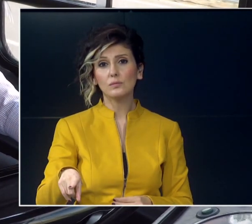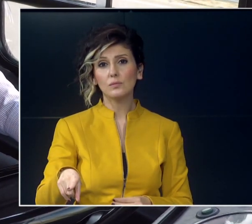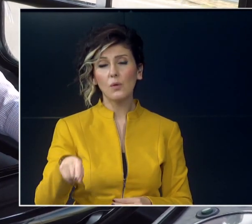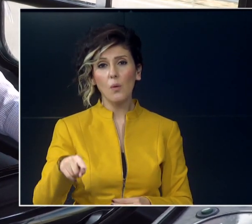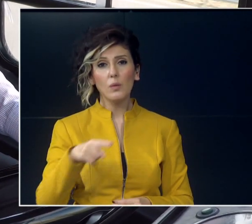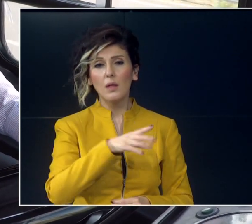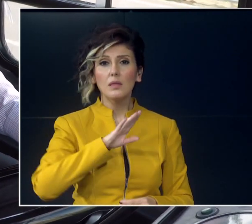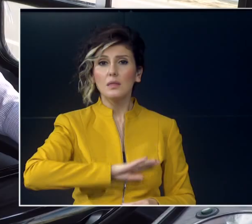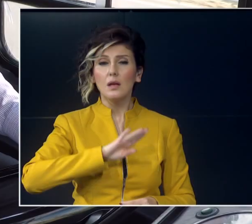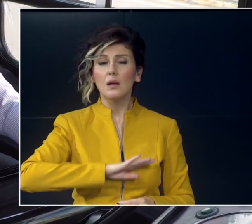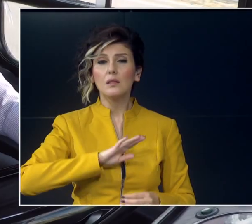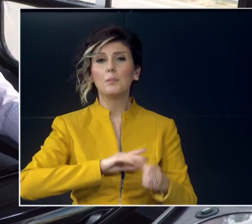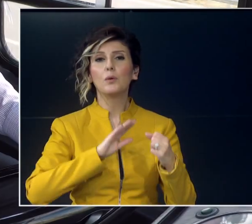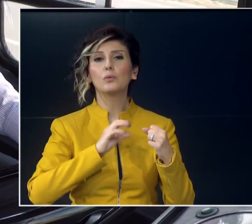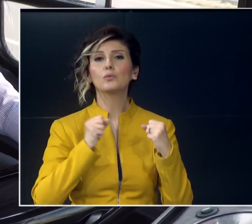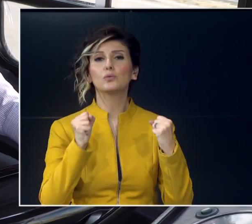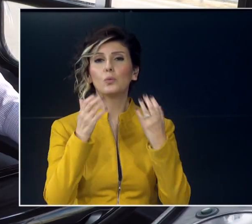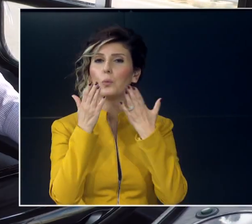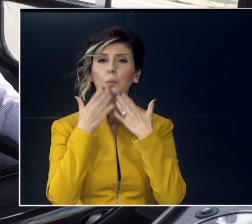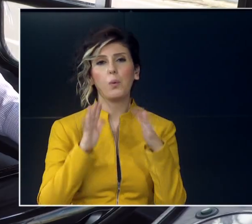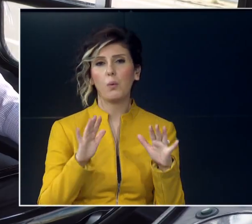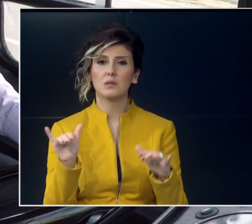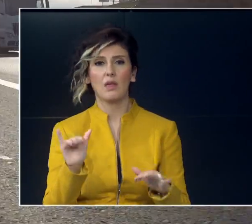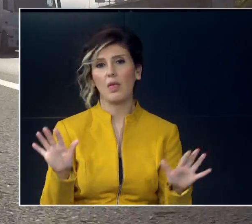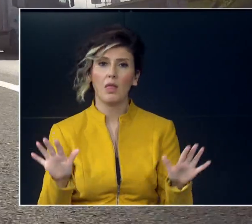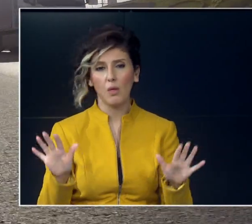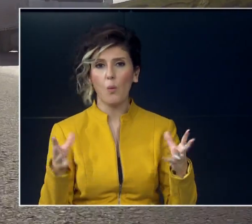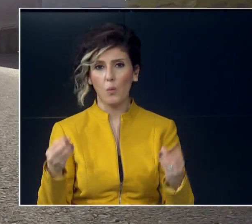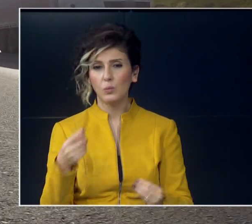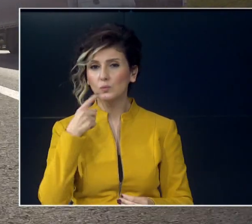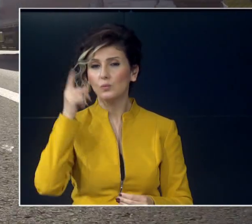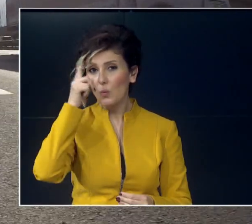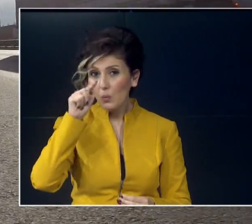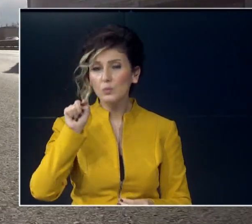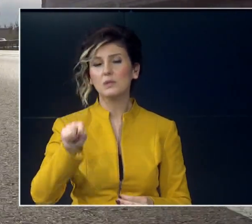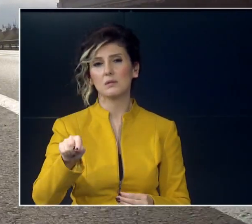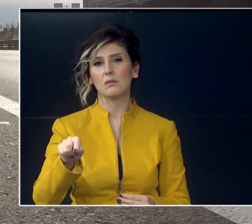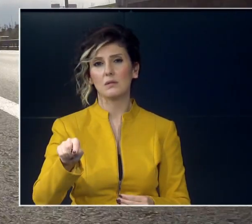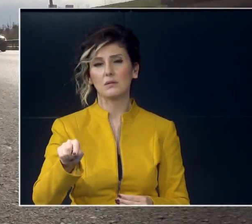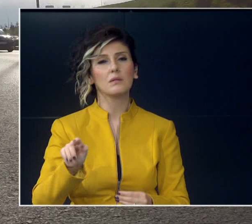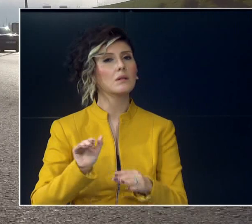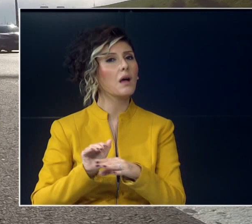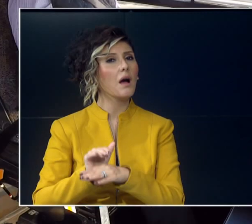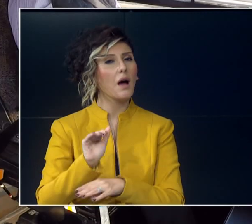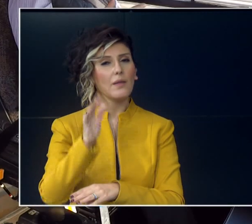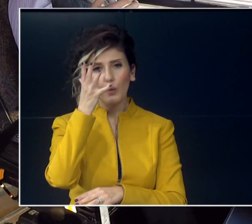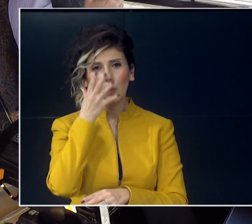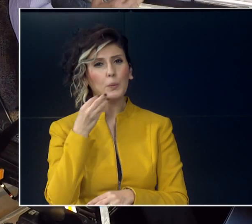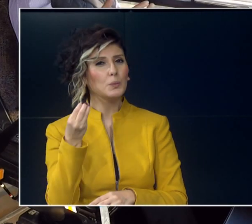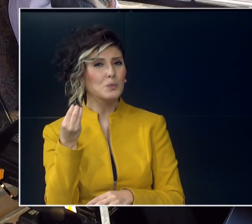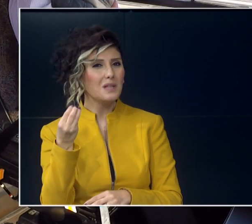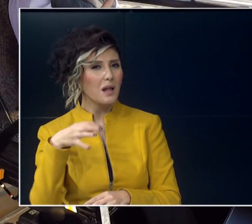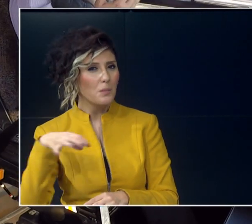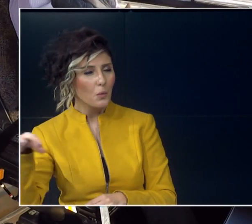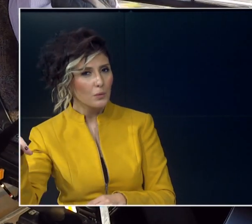ona dayanma güçleri kalmıyor. O yüzden hayatın güzel yönlerini